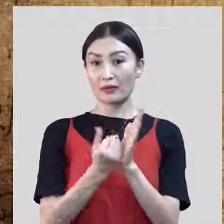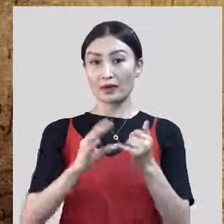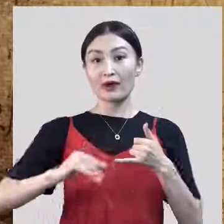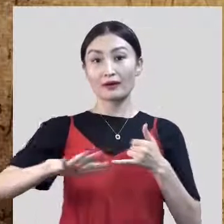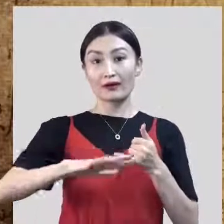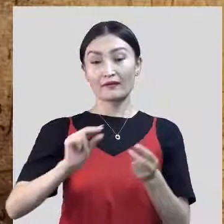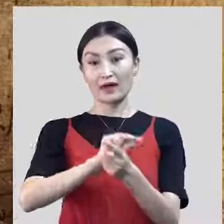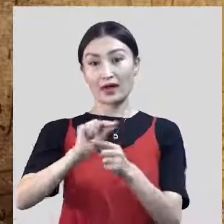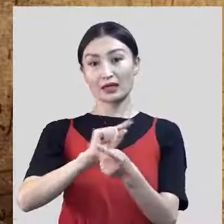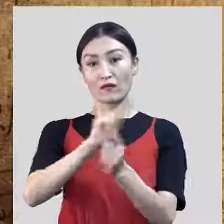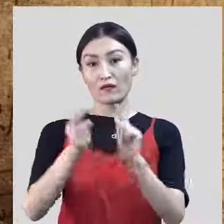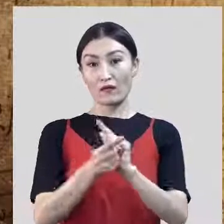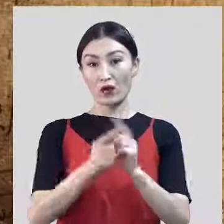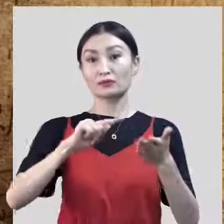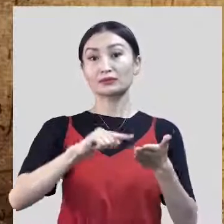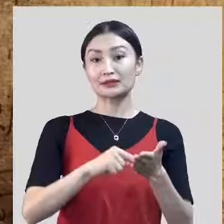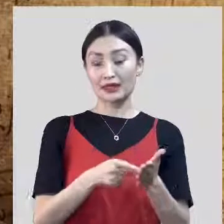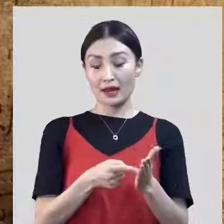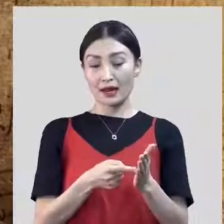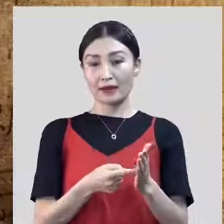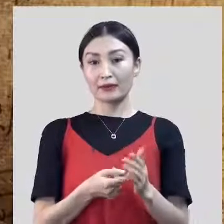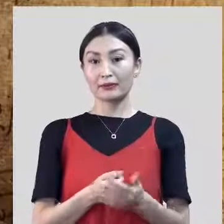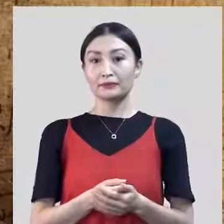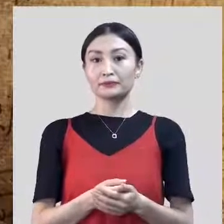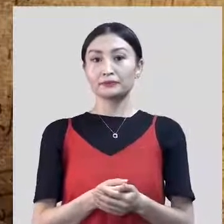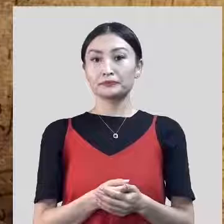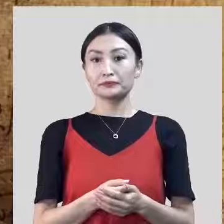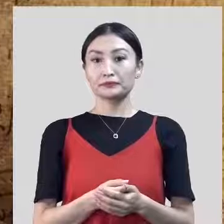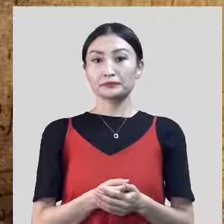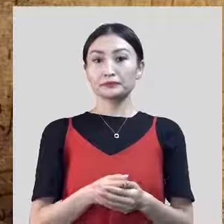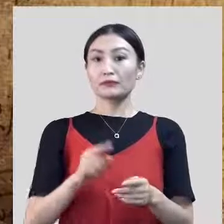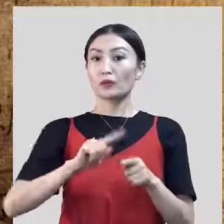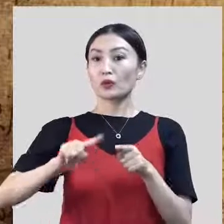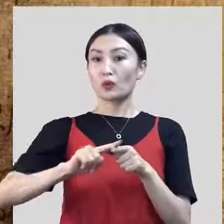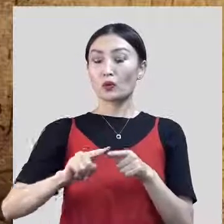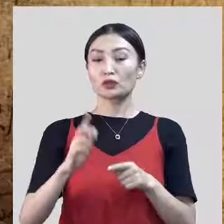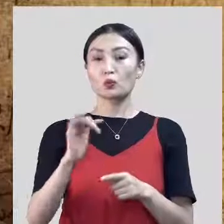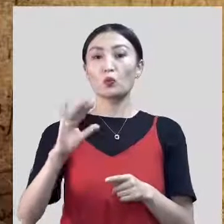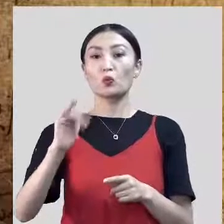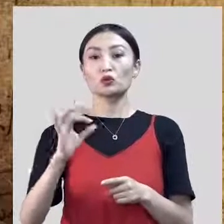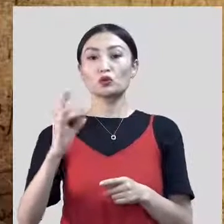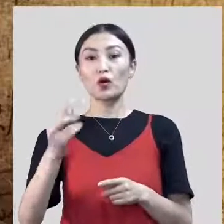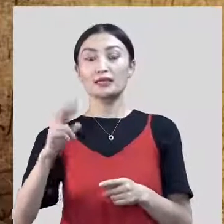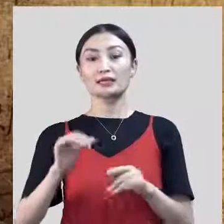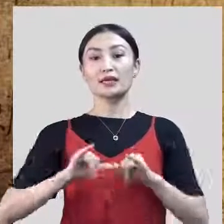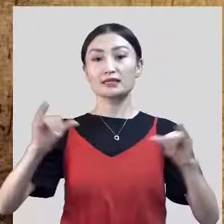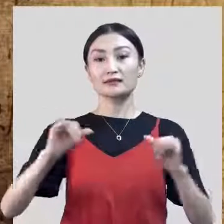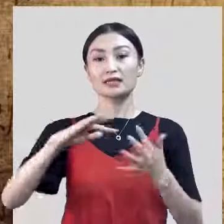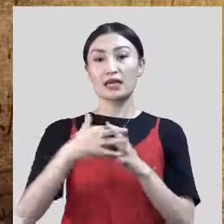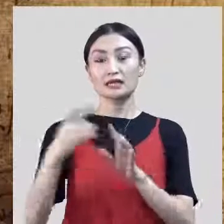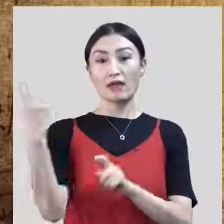реформы основные цели реформы ускорить буржуазное развитие сельского